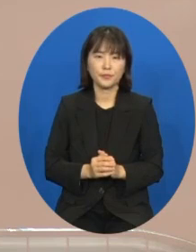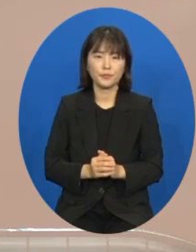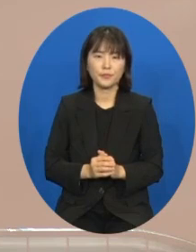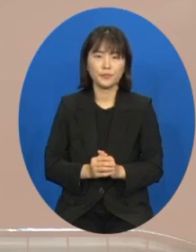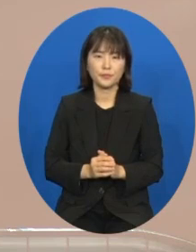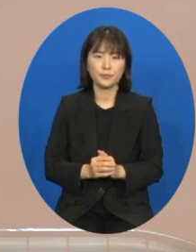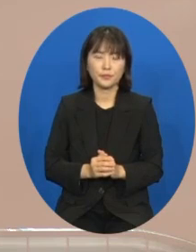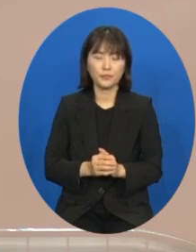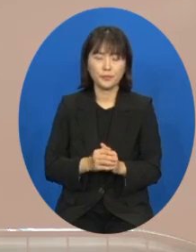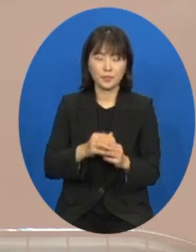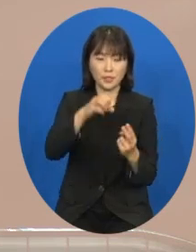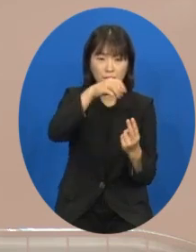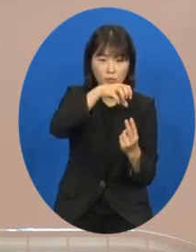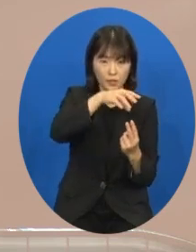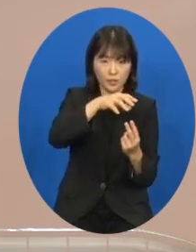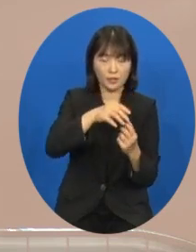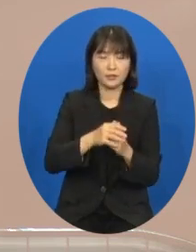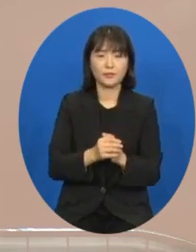세례 요한이